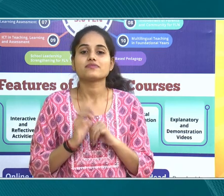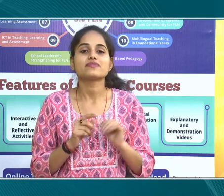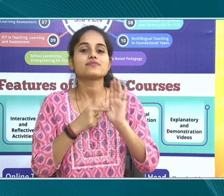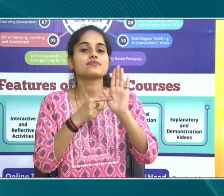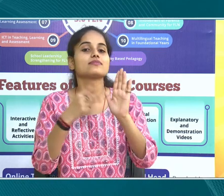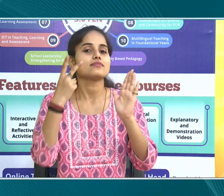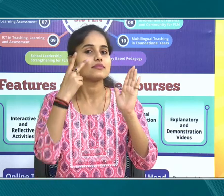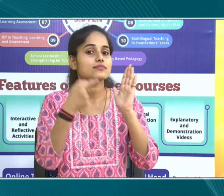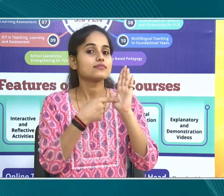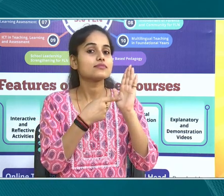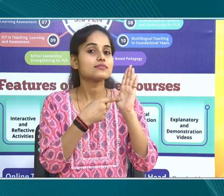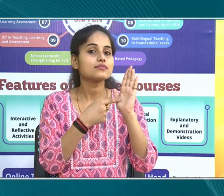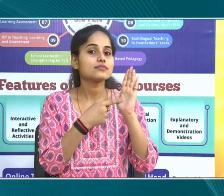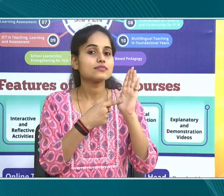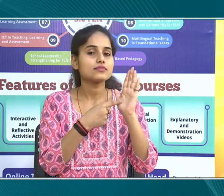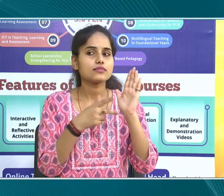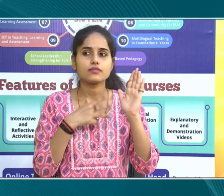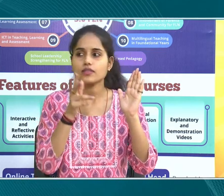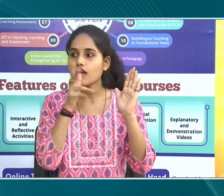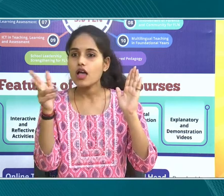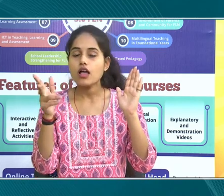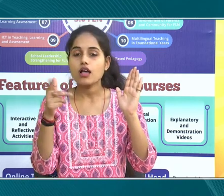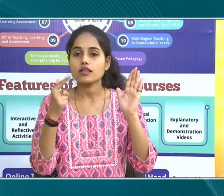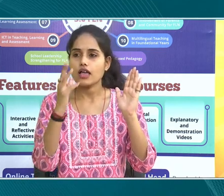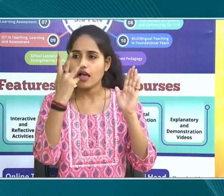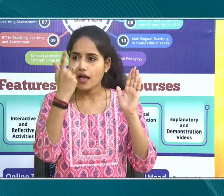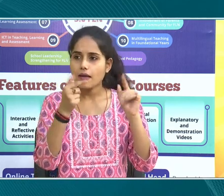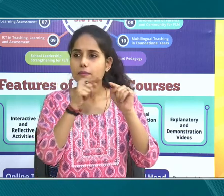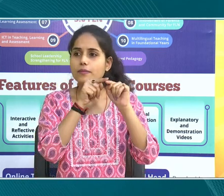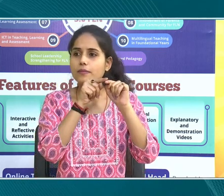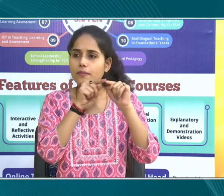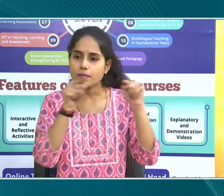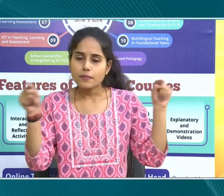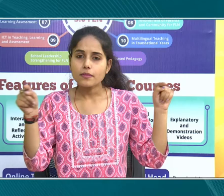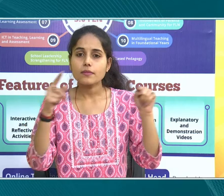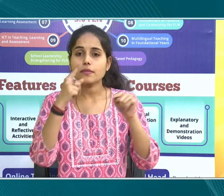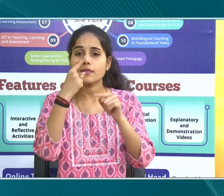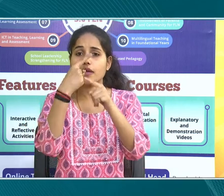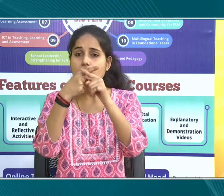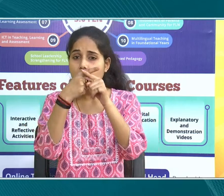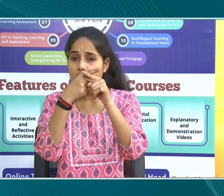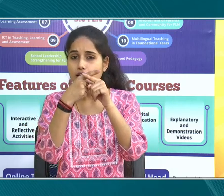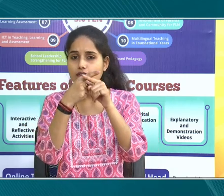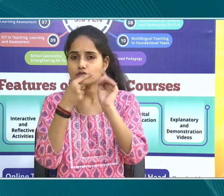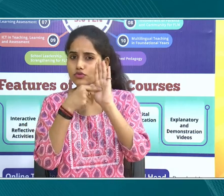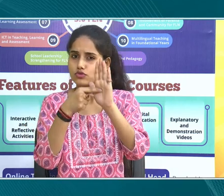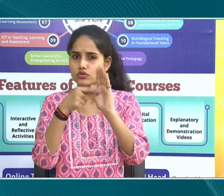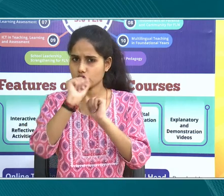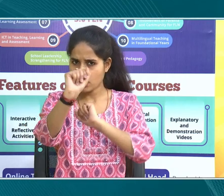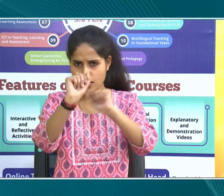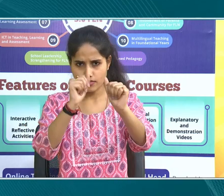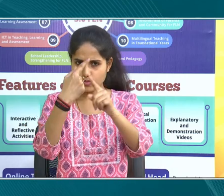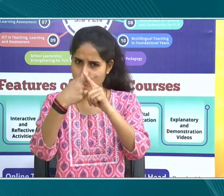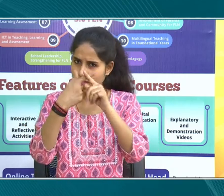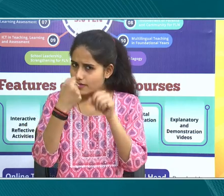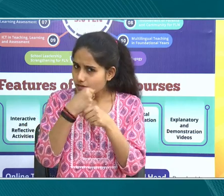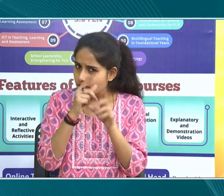राहुल सर को मैंने बोला था की आप एक नंबर लाइन पे एक्स बनाया अब आपने भी एक्स बनाया होगा